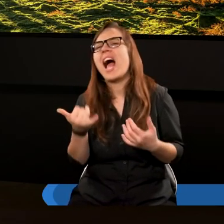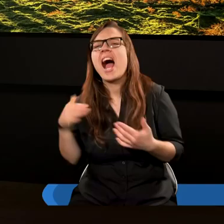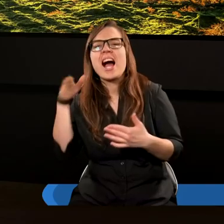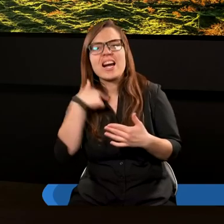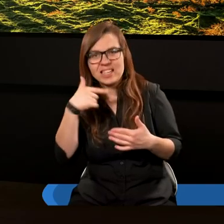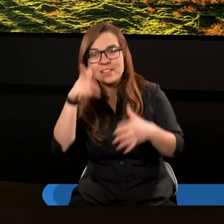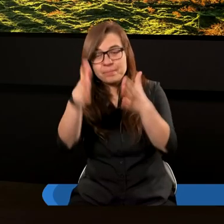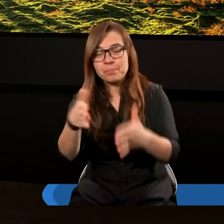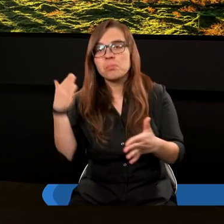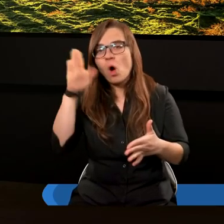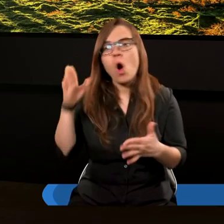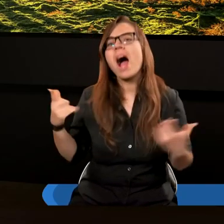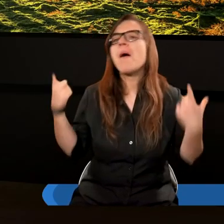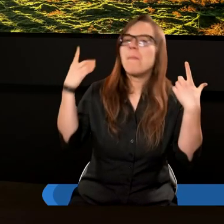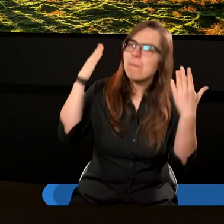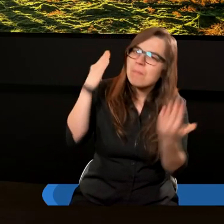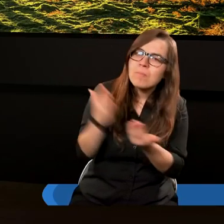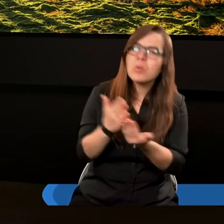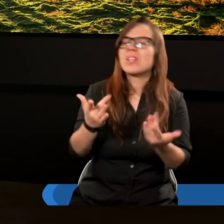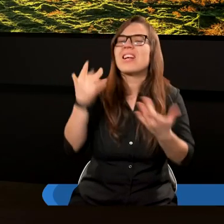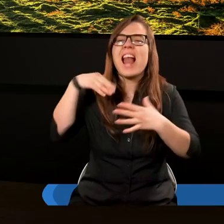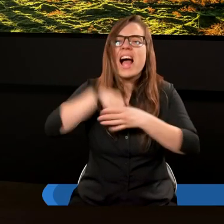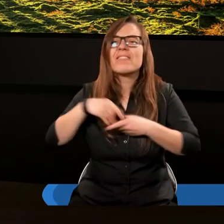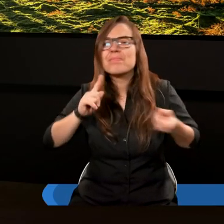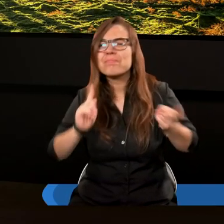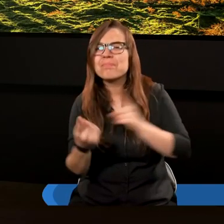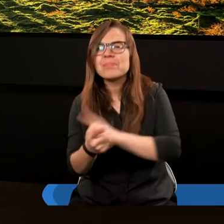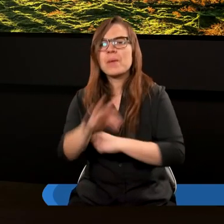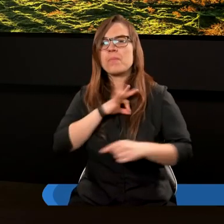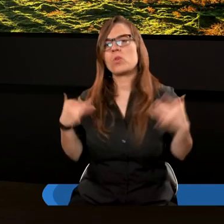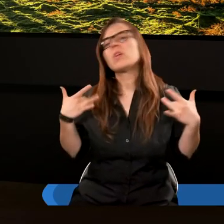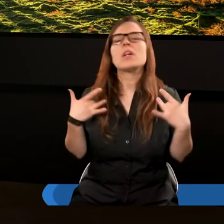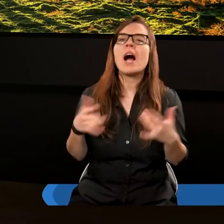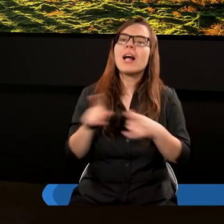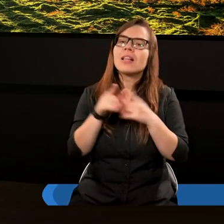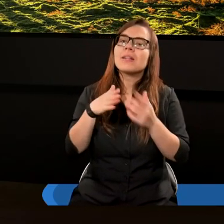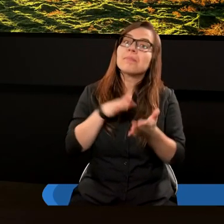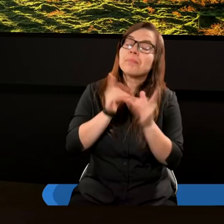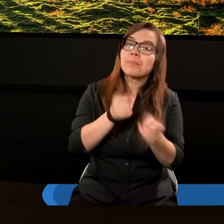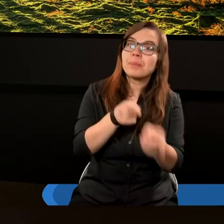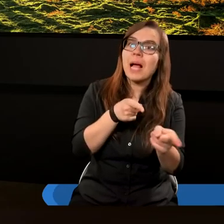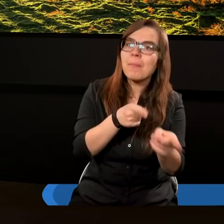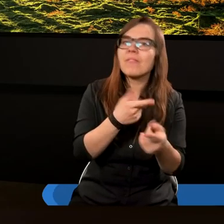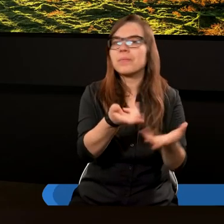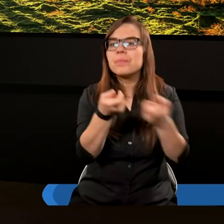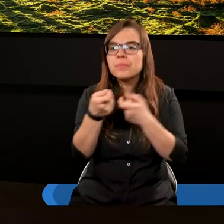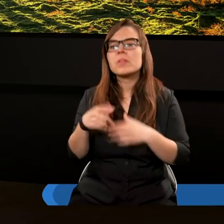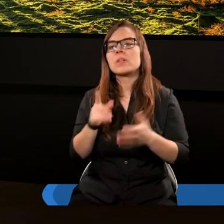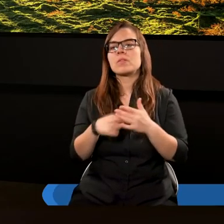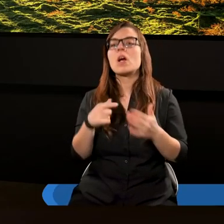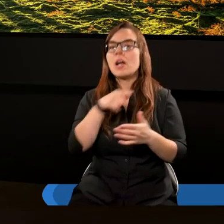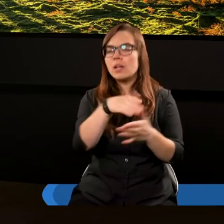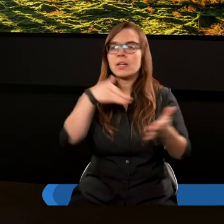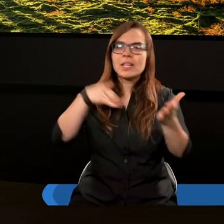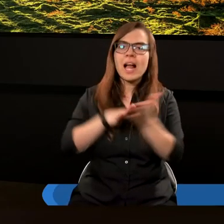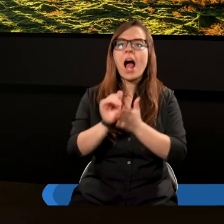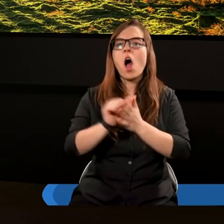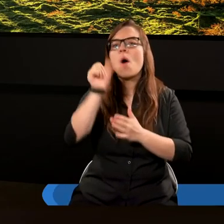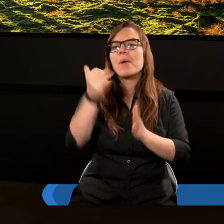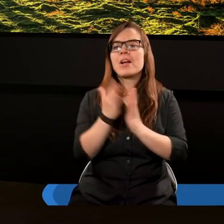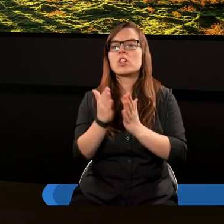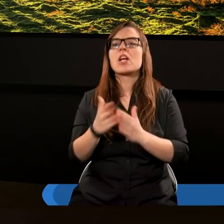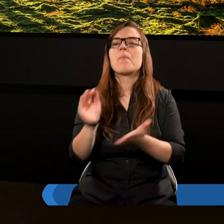poznałem, ile Bóg w moim życiu zrobił. Namawiałem, namawiałem, aż w końcu namówiłem. I ta osoba postanowiła, że zaczął czytać od pierwszej księgi